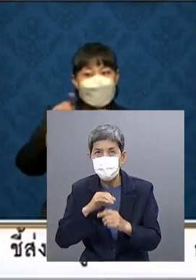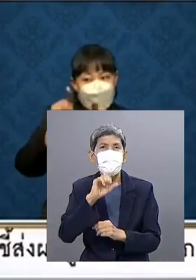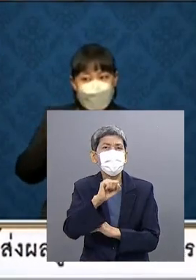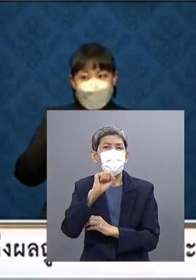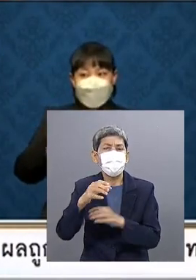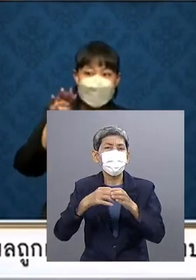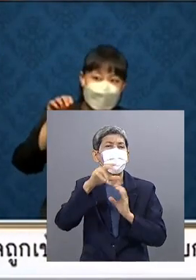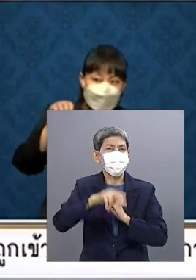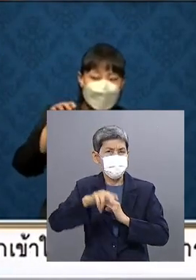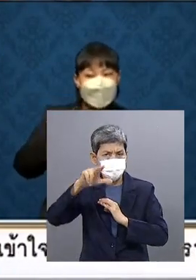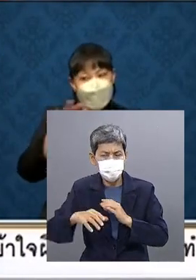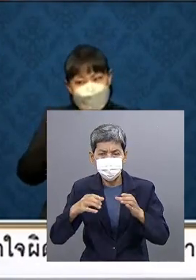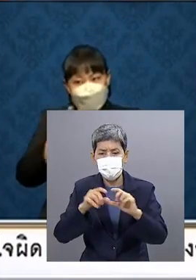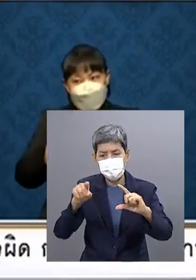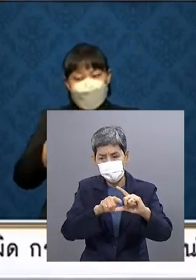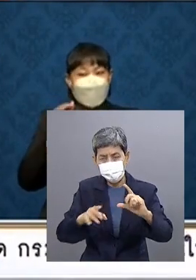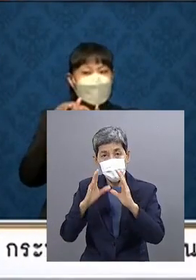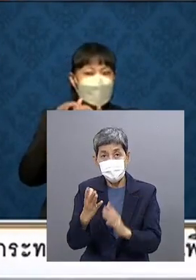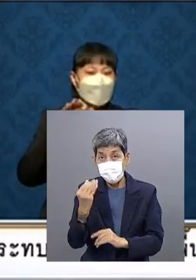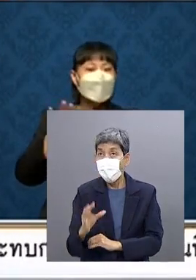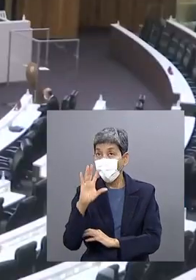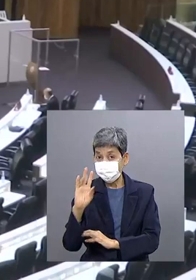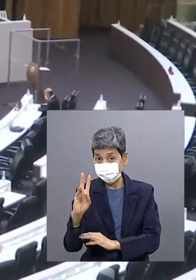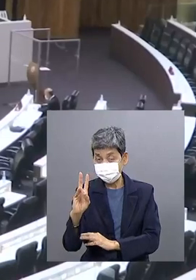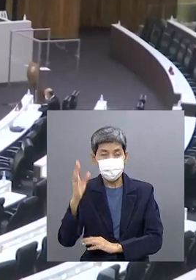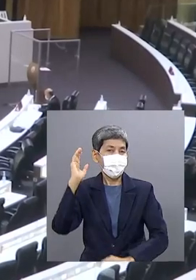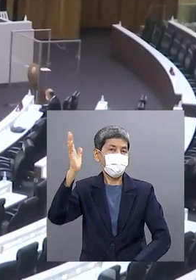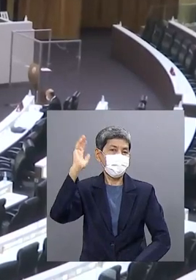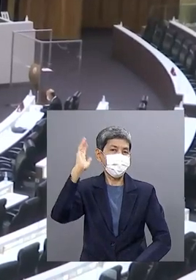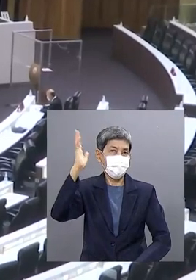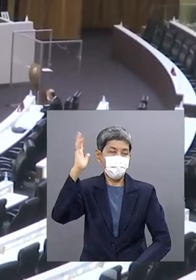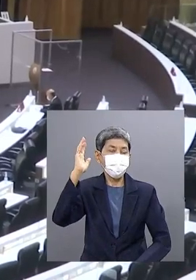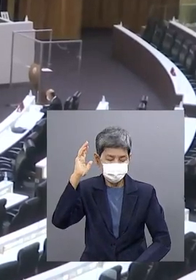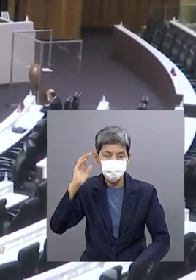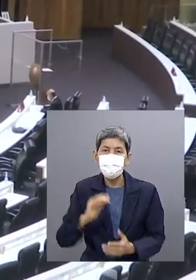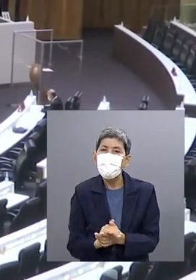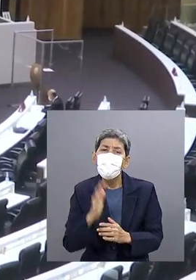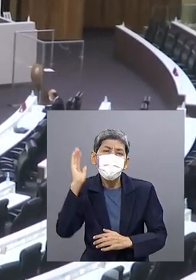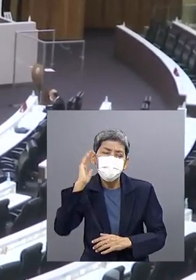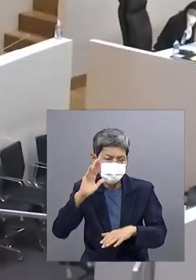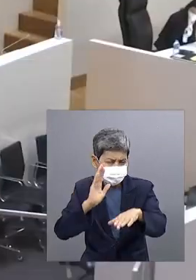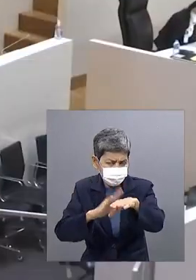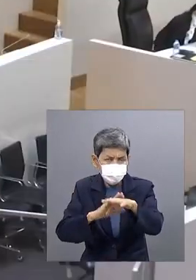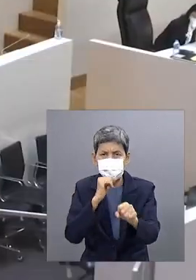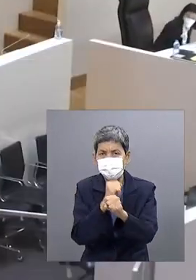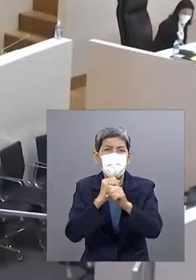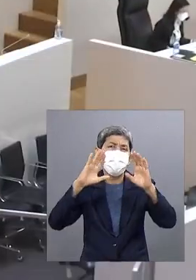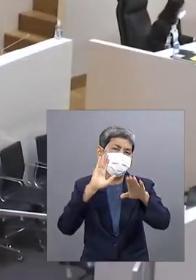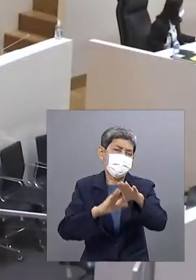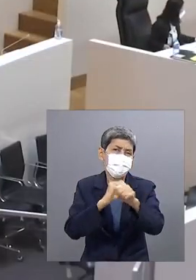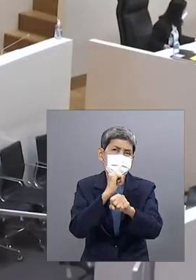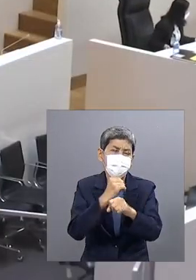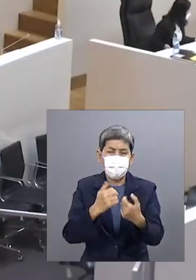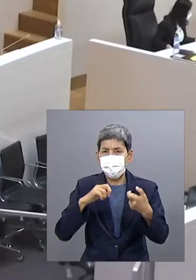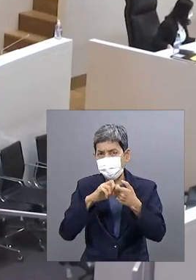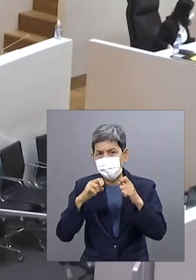และพรรคก้าวไกลที่เหลืออีก 7คนได้อภิปรายต่อโดยส่วนใหญ่ก็ท้วงติงการทำงานของรัฐบาลจนเกิดปัญหาความ